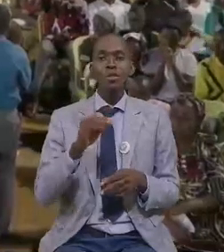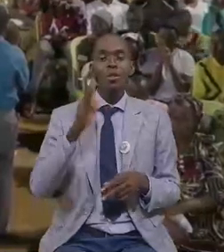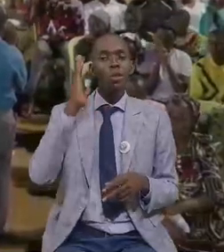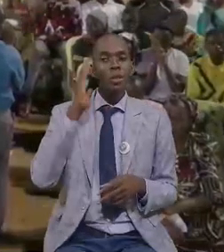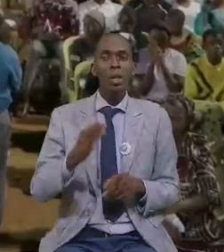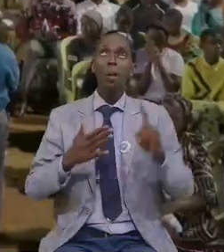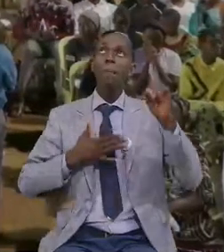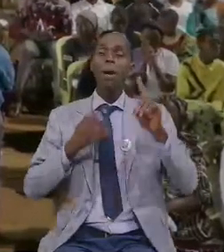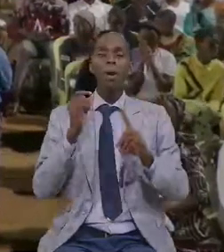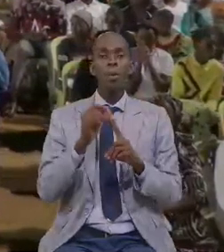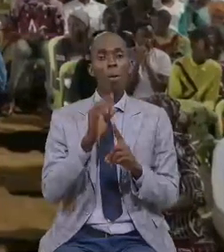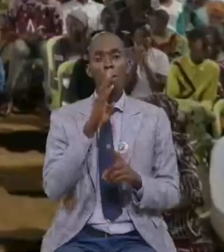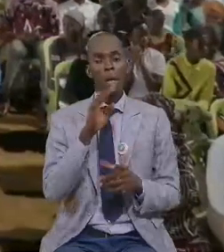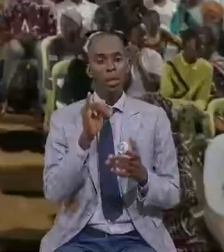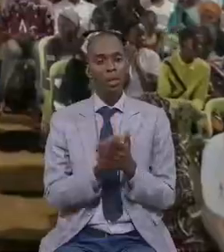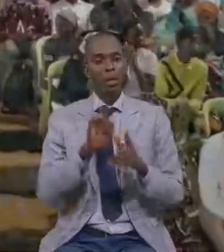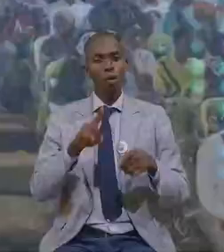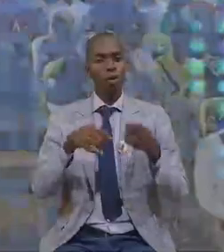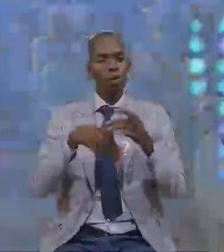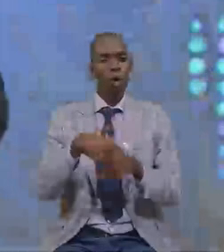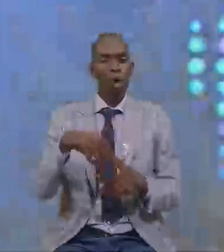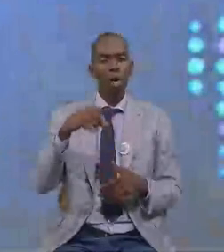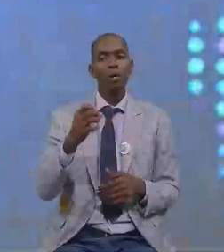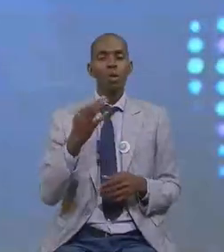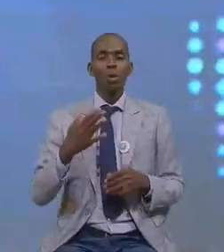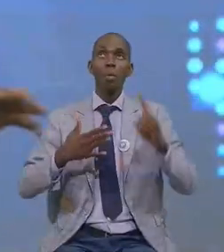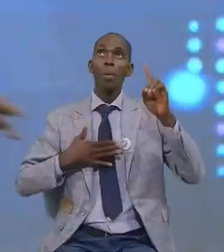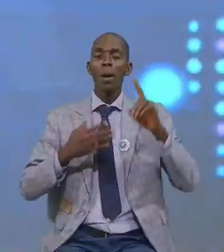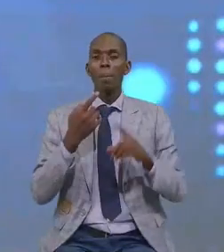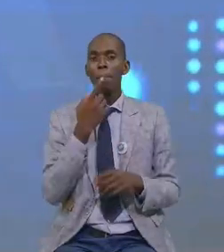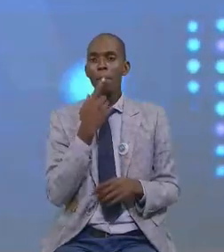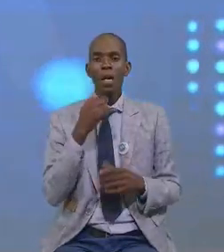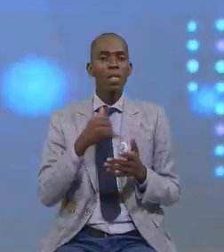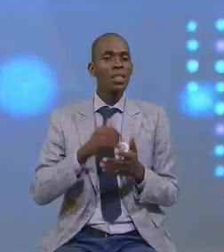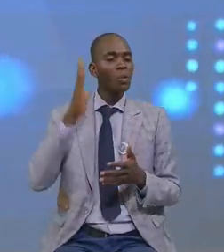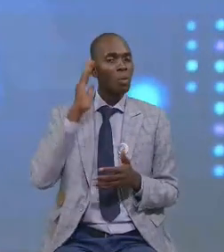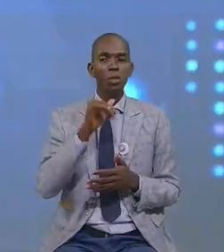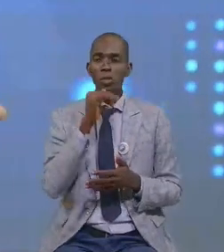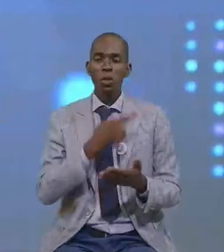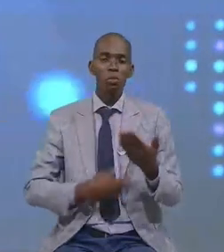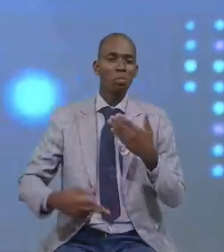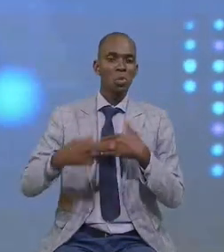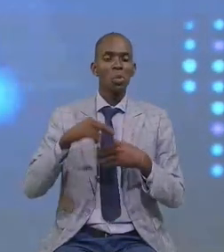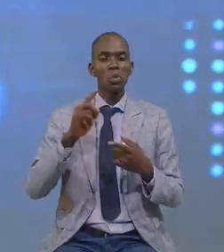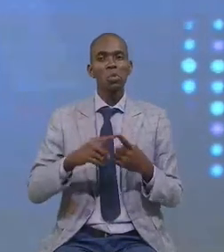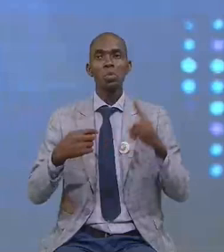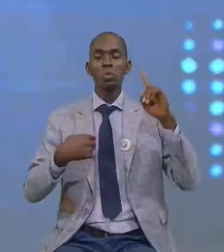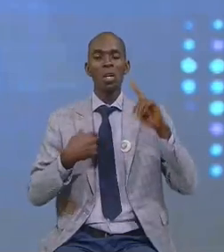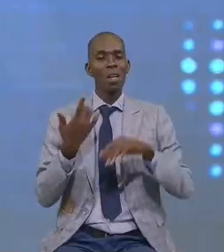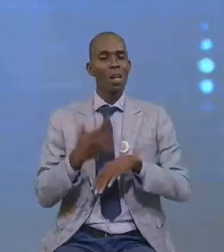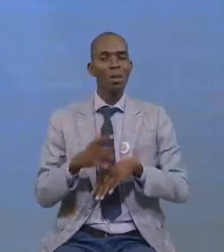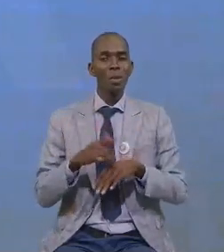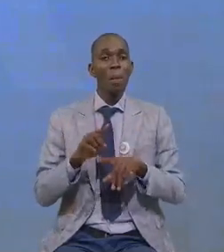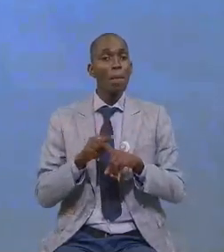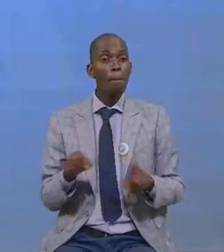en est-il de ma parole qui sort de ma bouche. Elle ne retourne point à moi sans